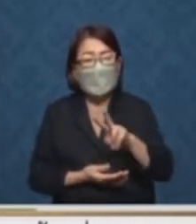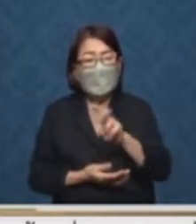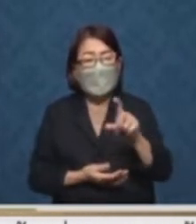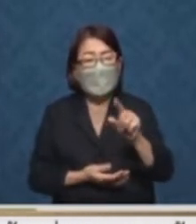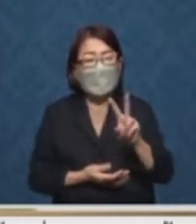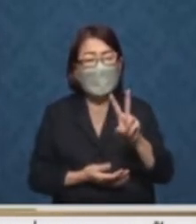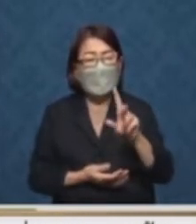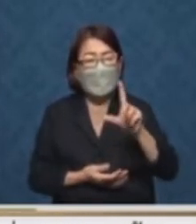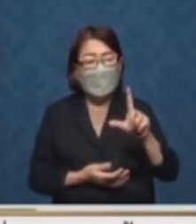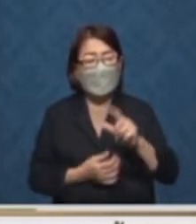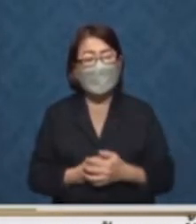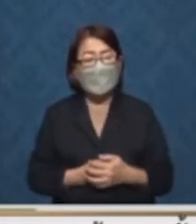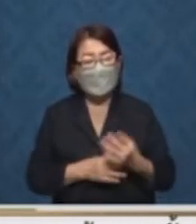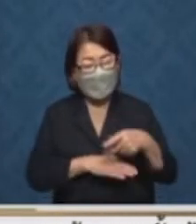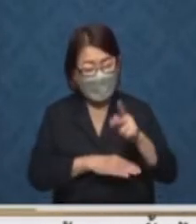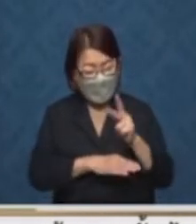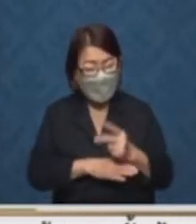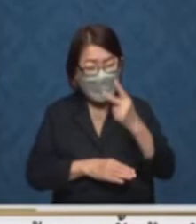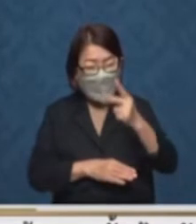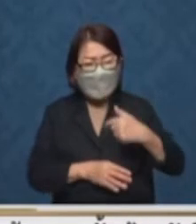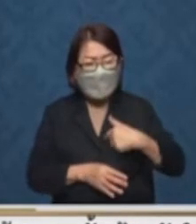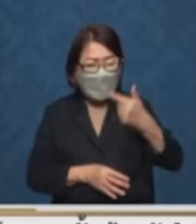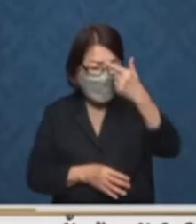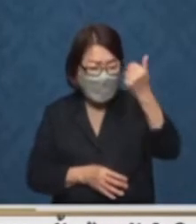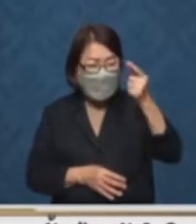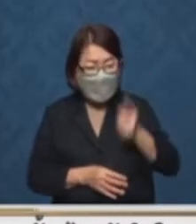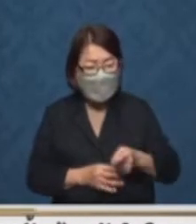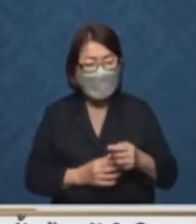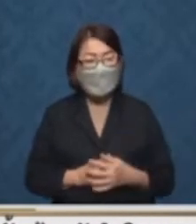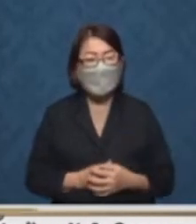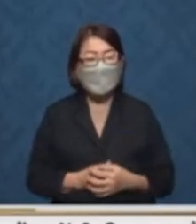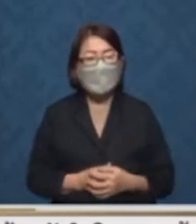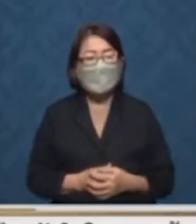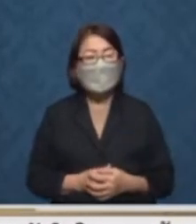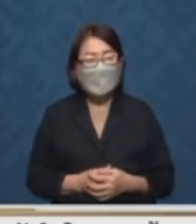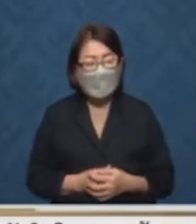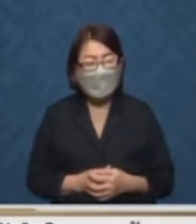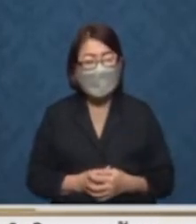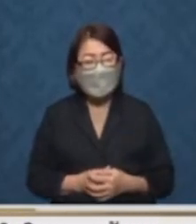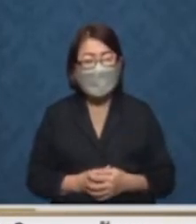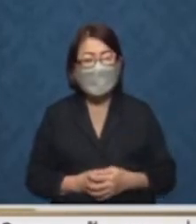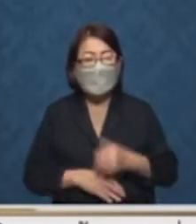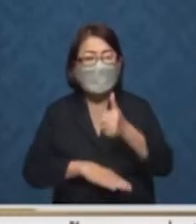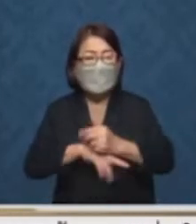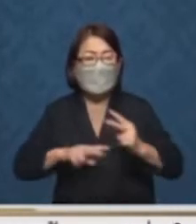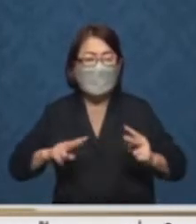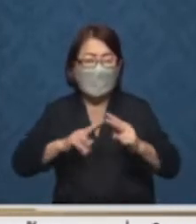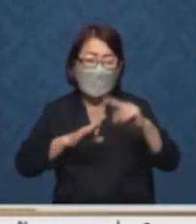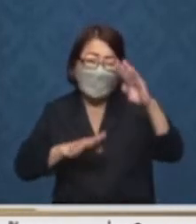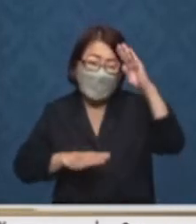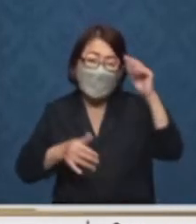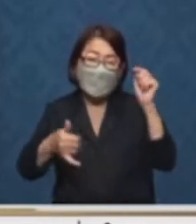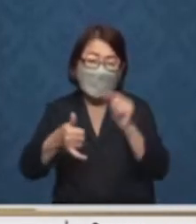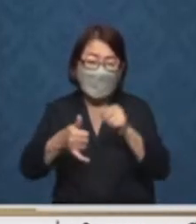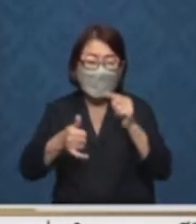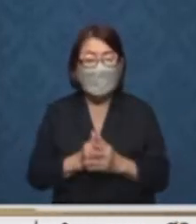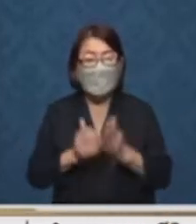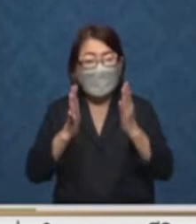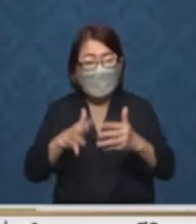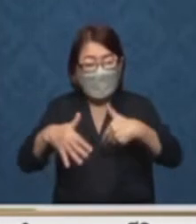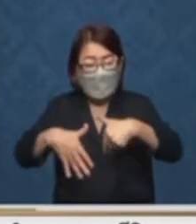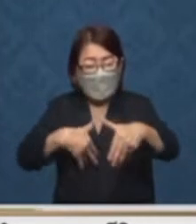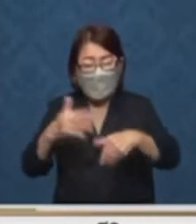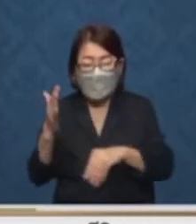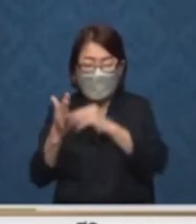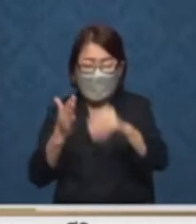44,222 ล้านท่านประธานดูความใจดำของนายกคนนี้เถอะครับรัฐบีกลาโหมคนนี้ครับประชาชนเนี่ย